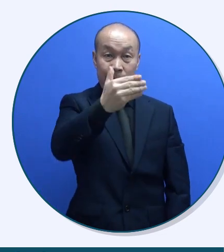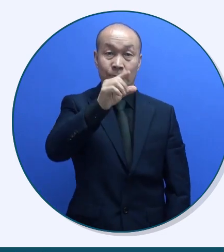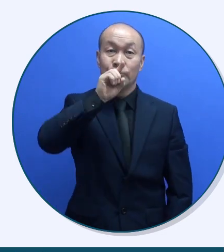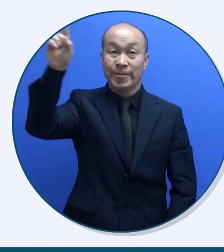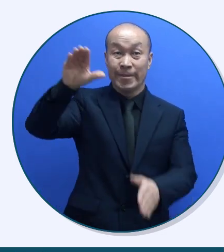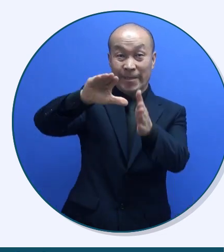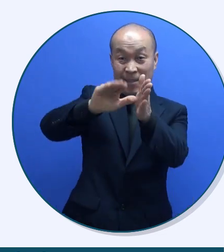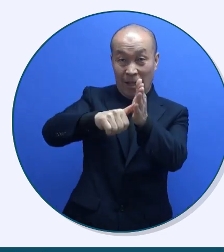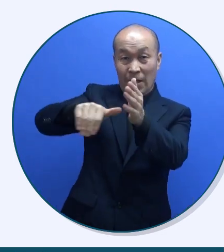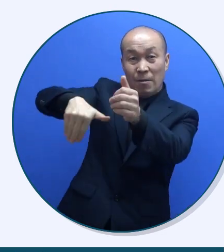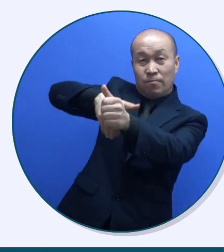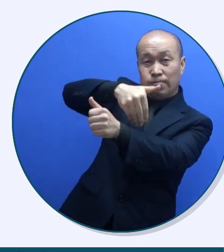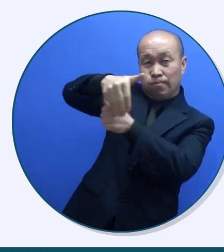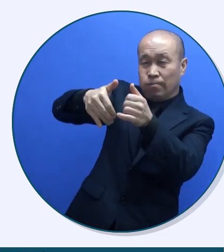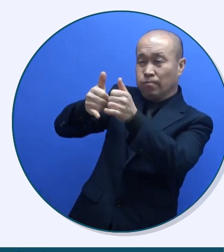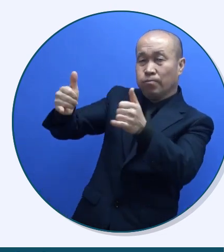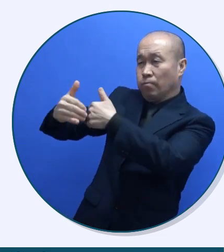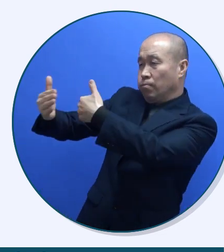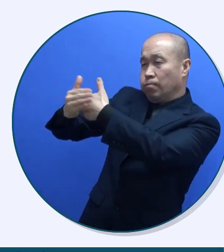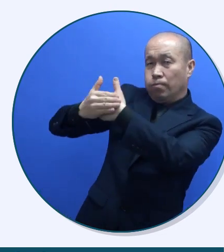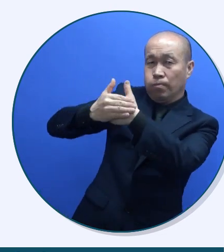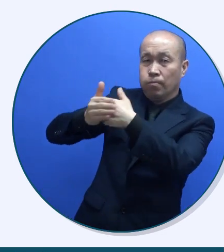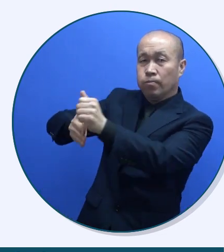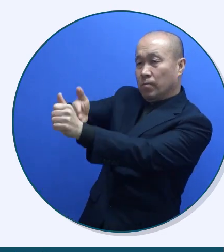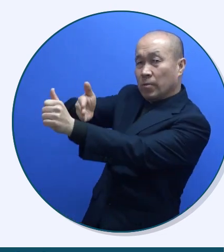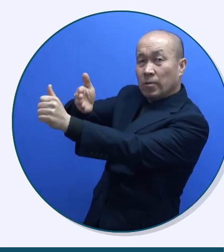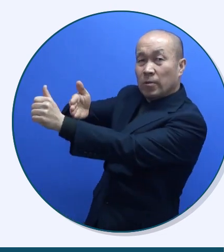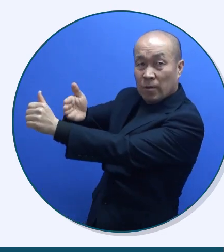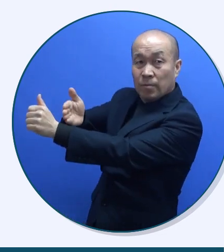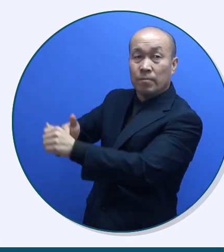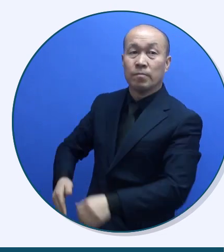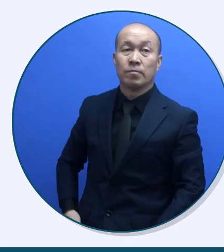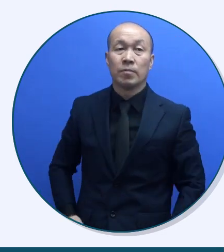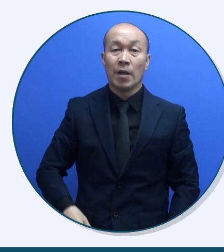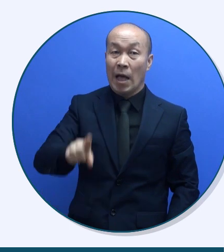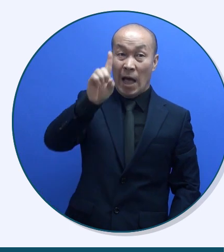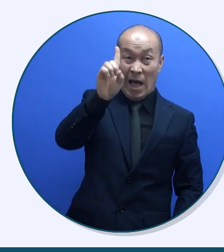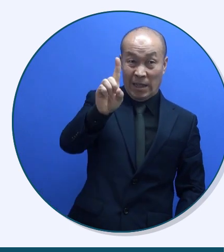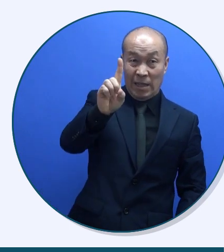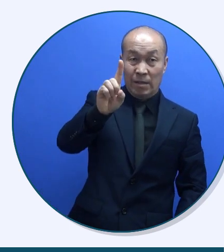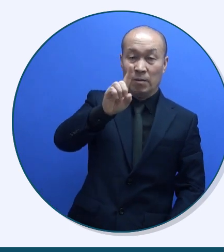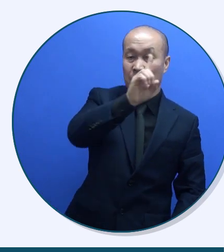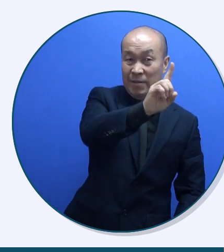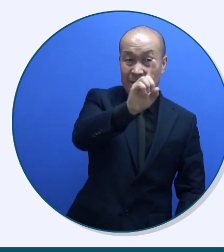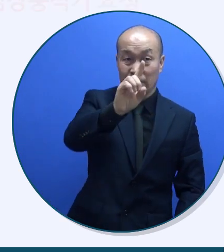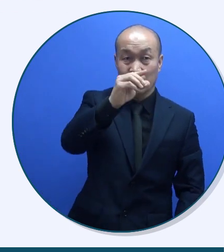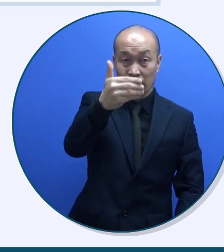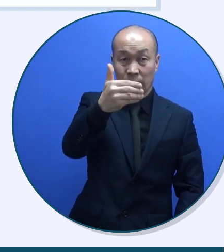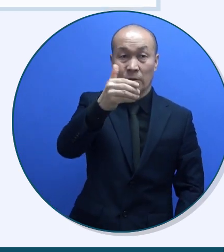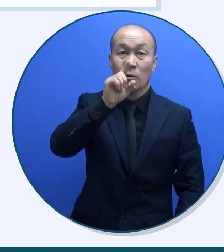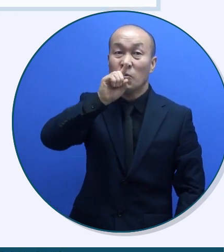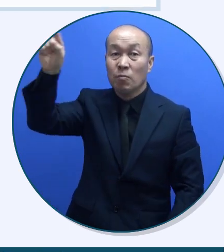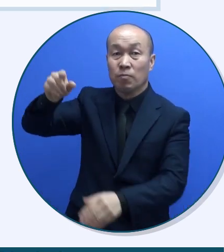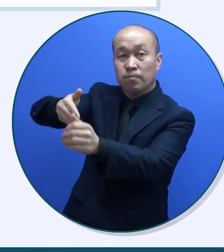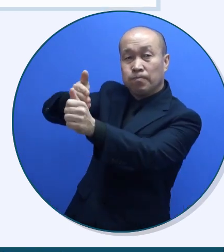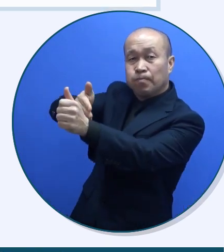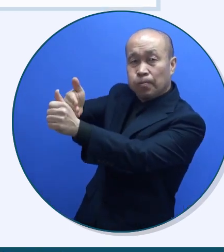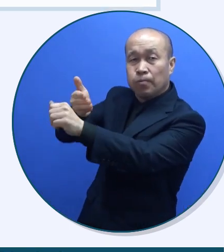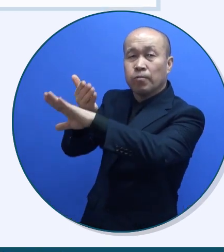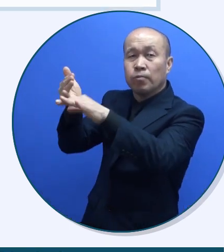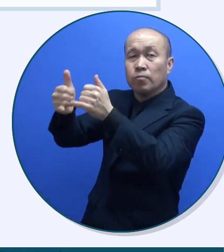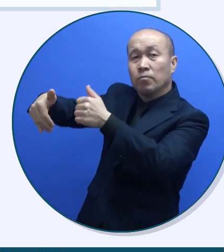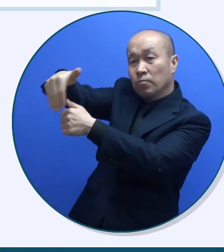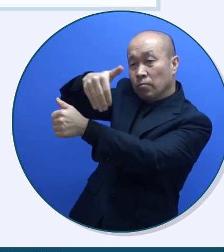119에 신고할 땐 주변 사람에게 도움을 요청할 수 있다면 한 사람에겐 119 신고 요청과 다른 사람에겐